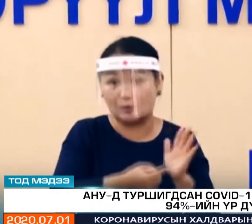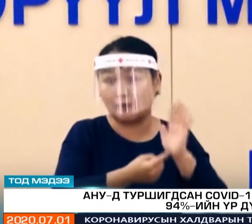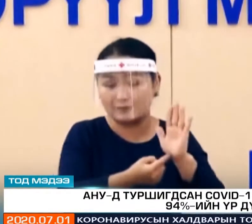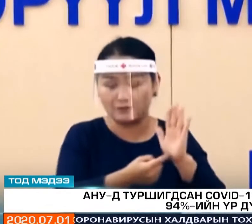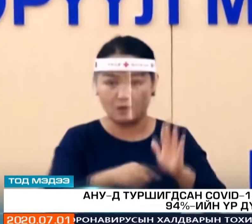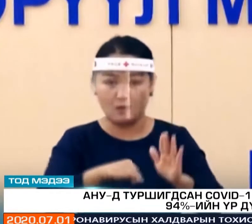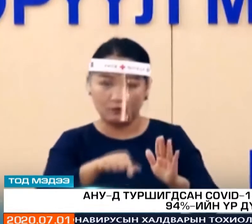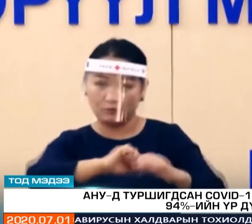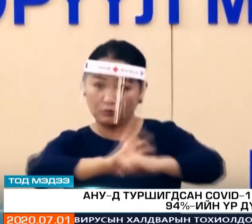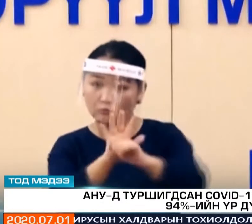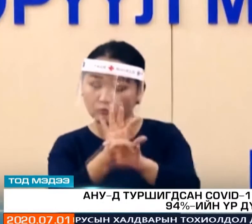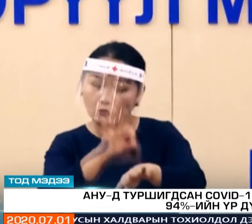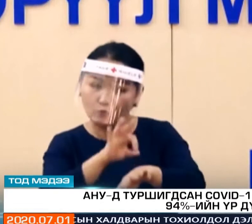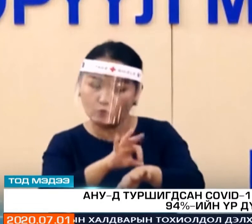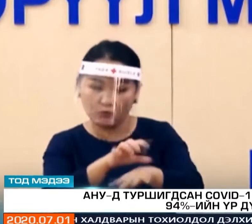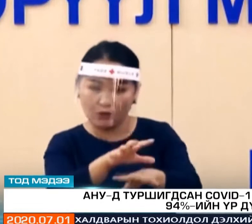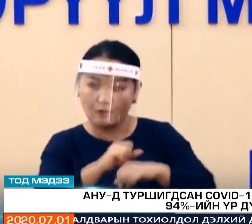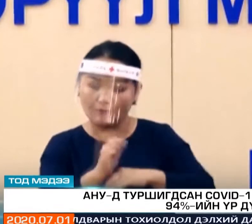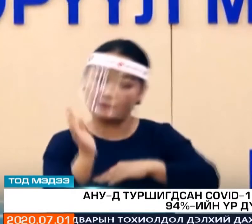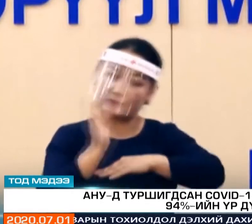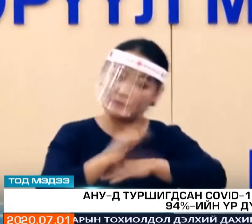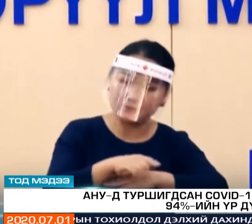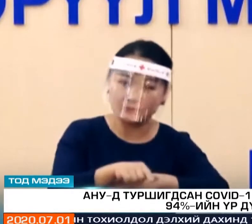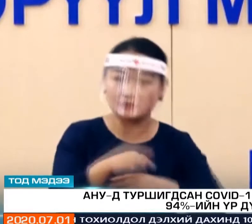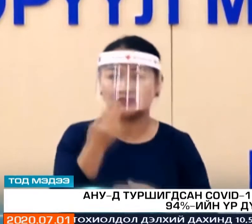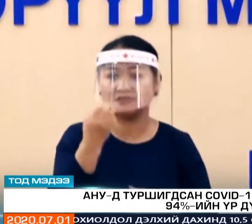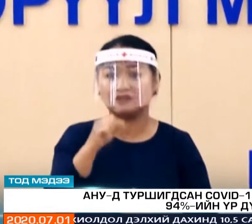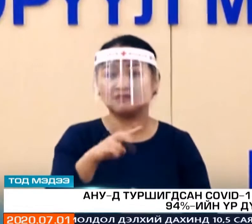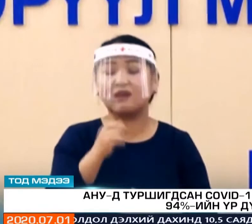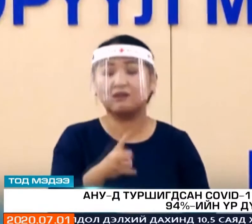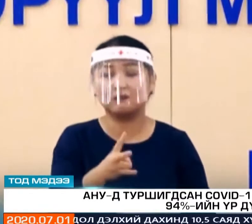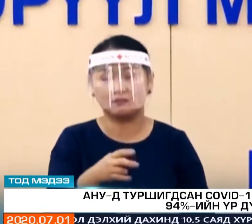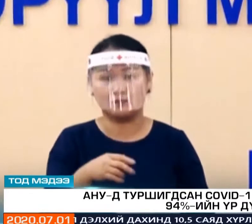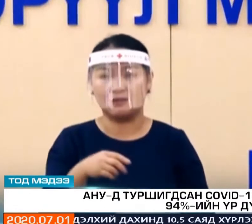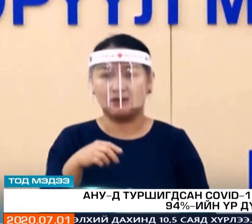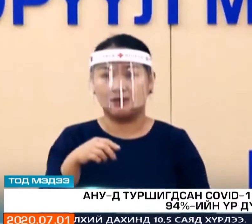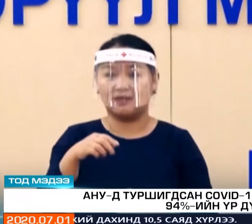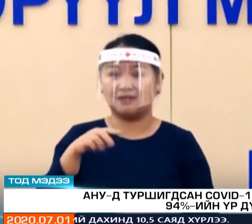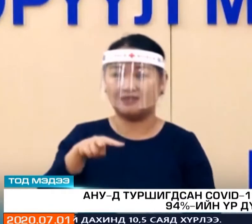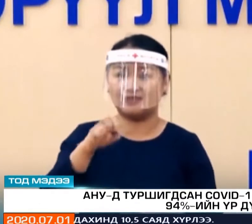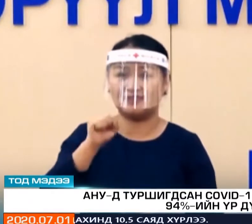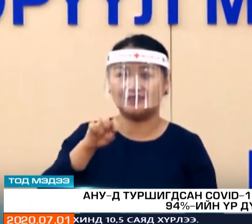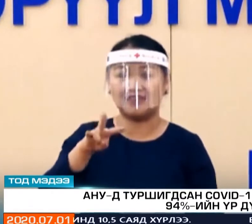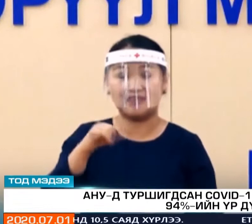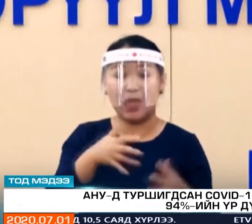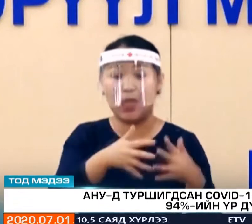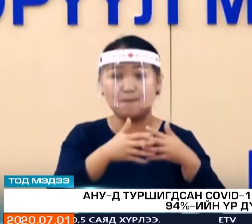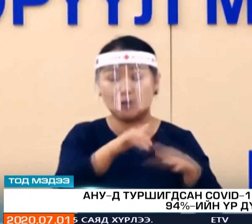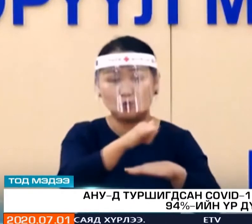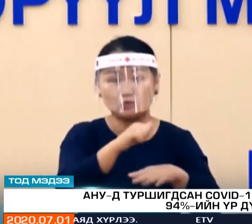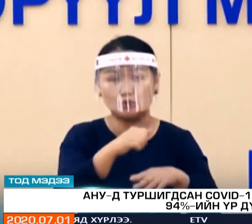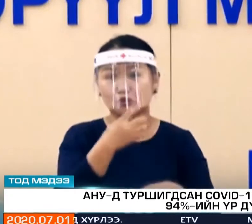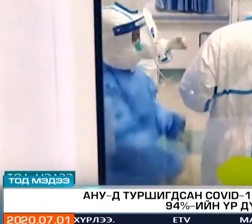haldooriyn шэлтханд nosbaralt, 12-й саргийхэд latin Amercien onsuwdaad 2-н зонгучин náinmyangad үүрых